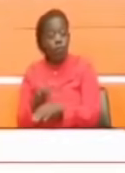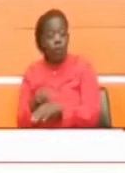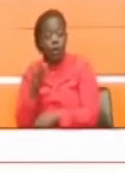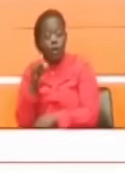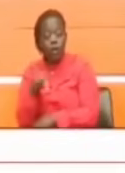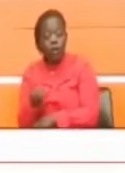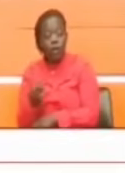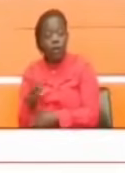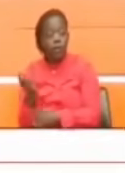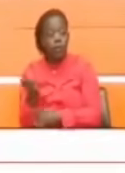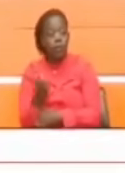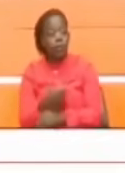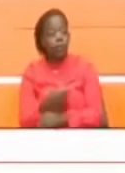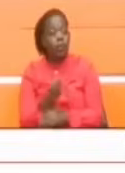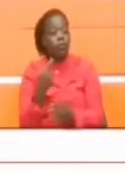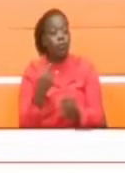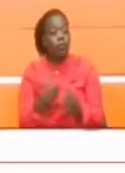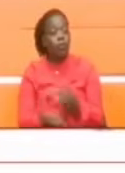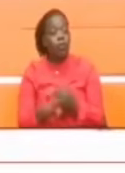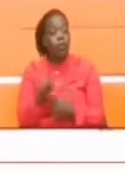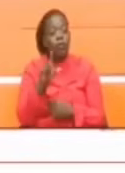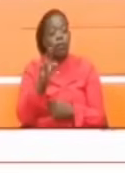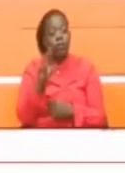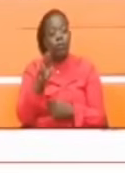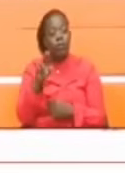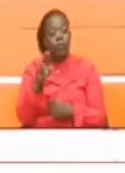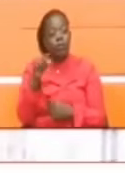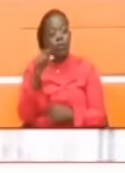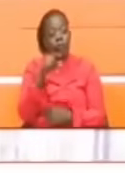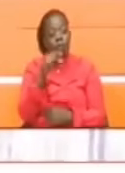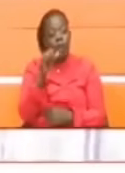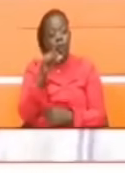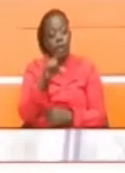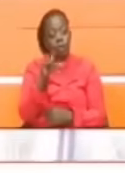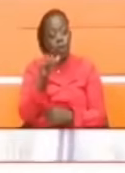Nansana, Wakiso, Neibugala, Kasubi.